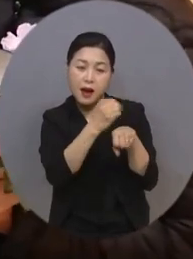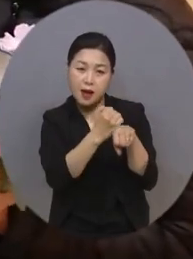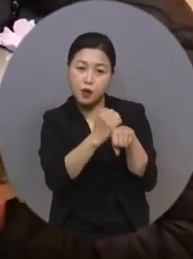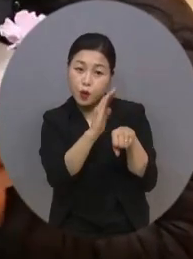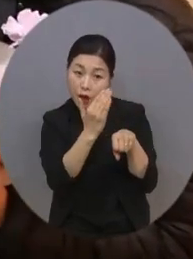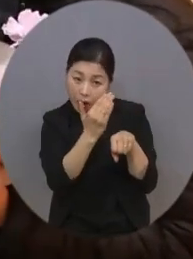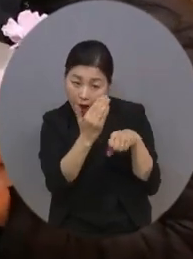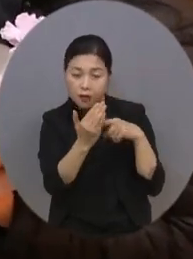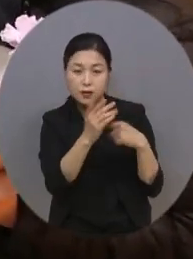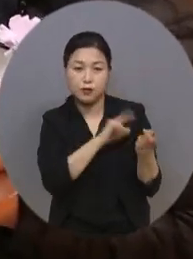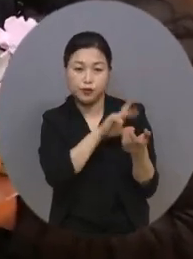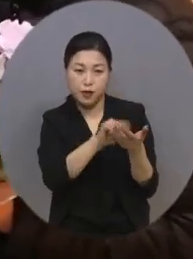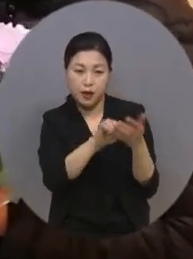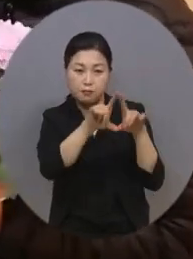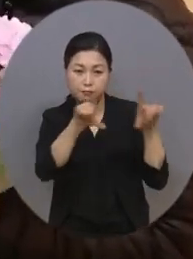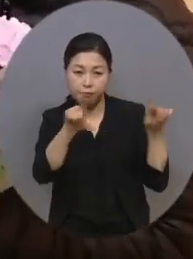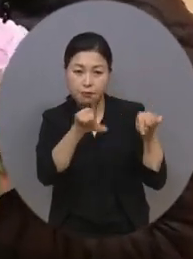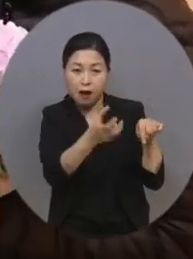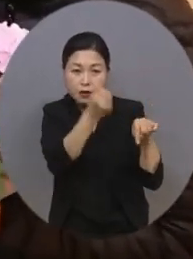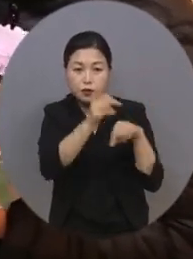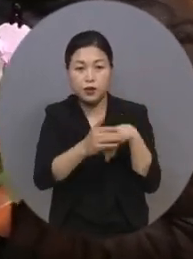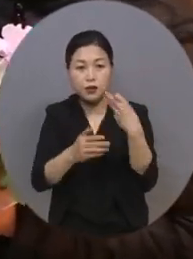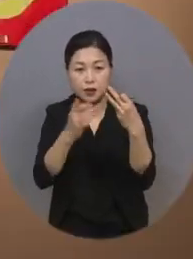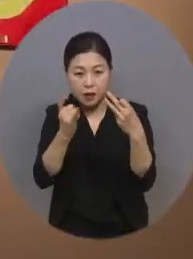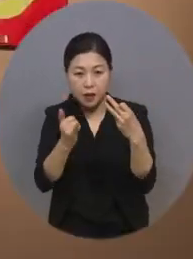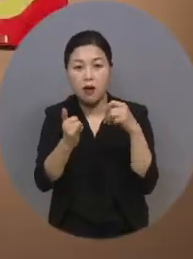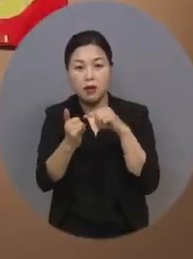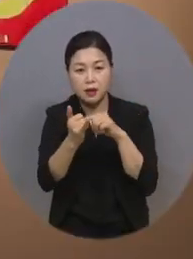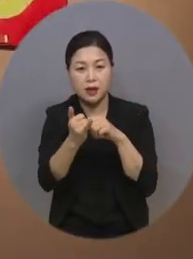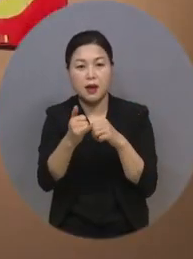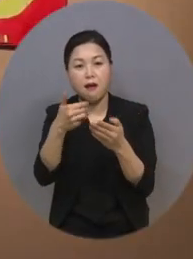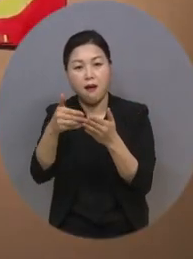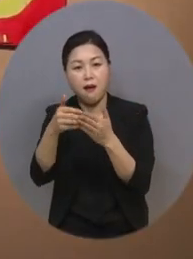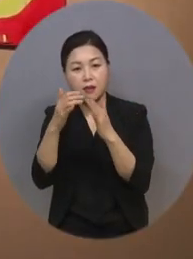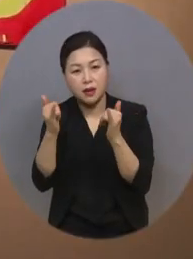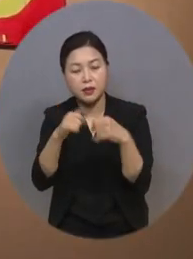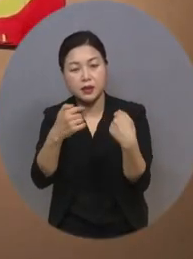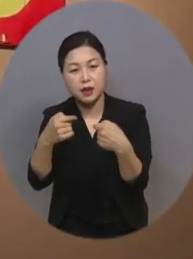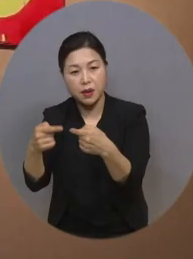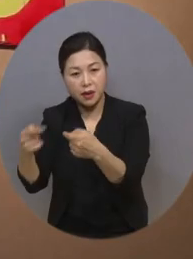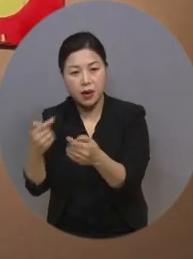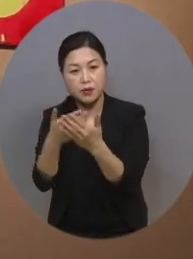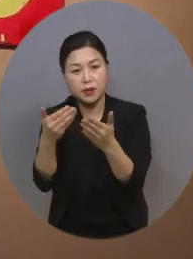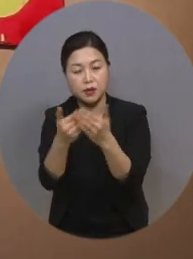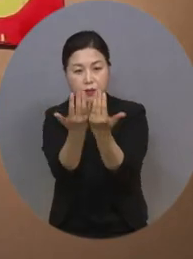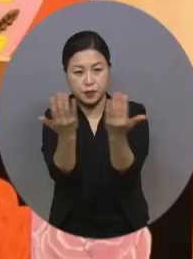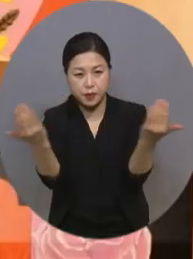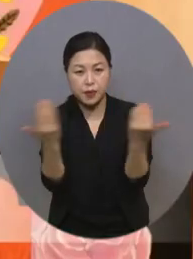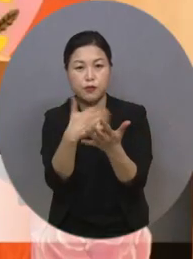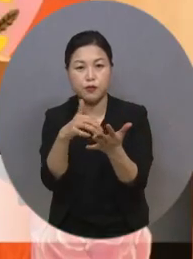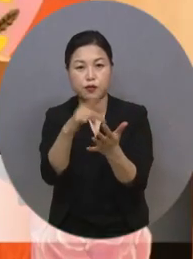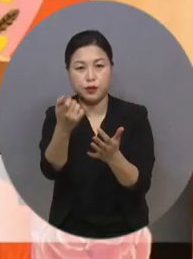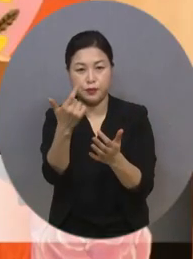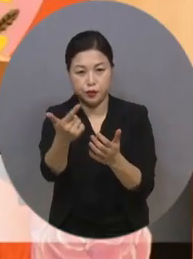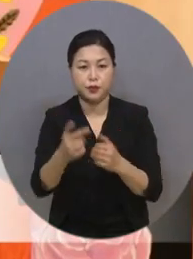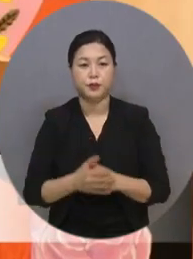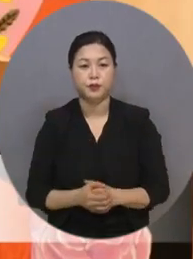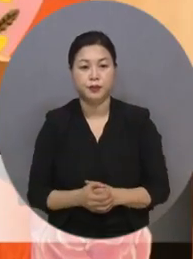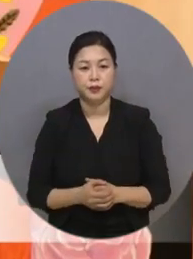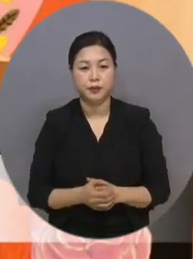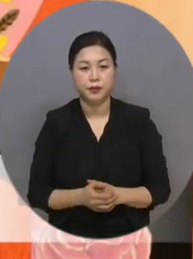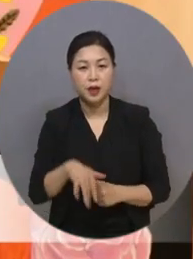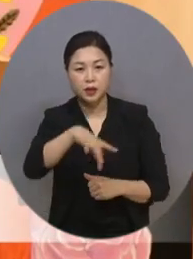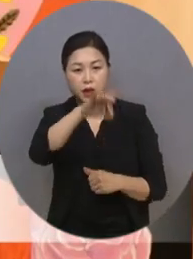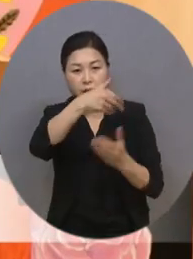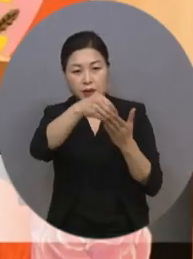주제로 13명의 시설 노숙인 작가가 참여해 66점의 미술 작품을 전시했습니다. 참 처음에